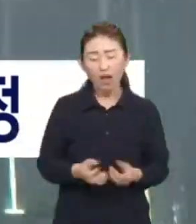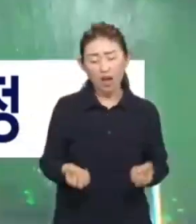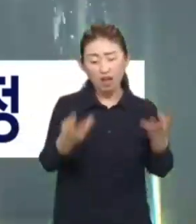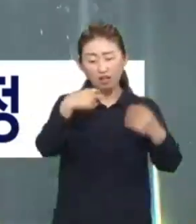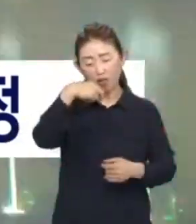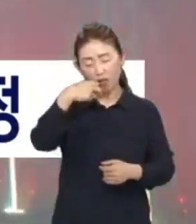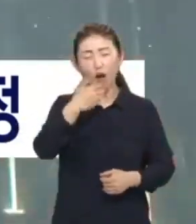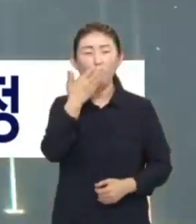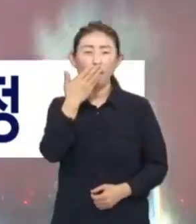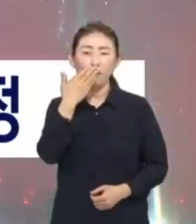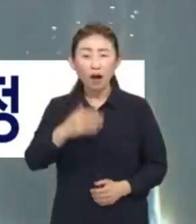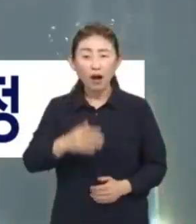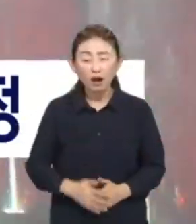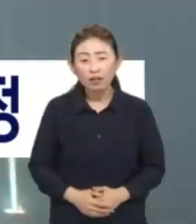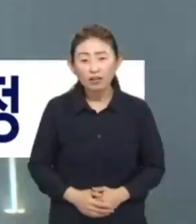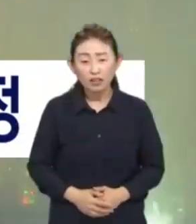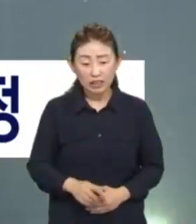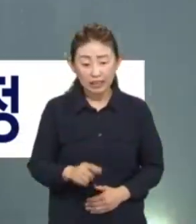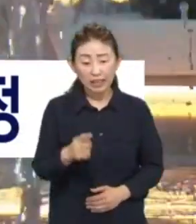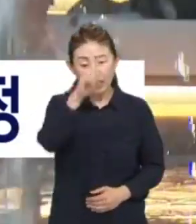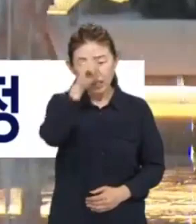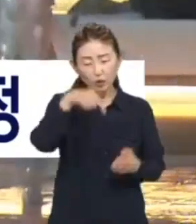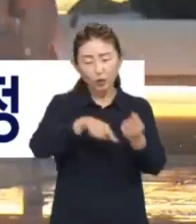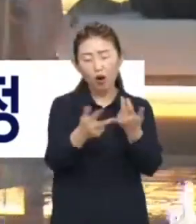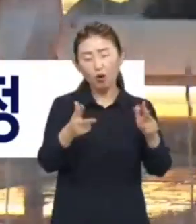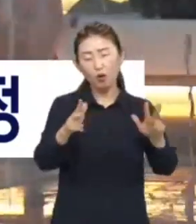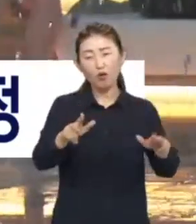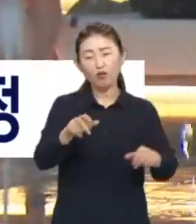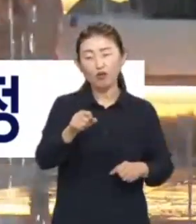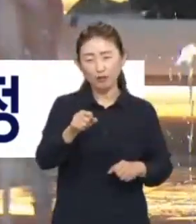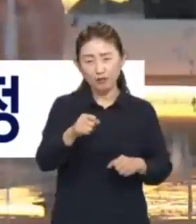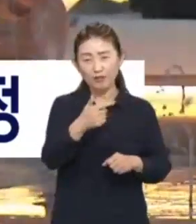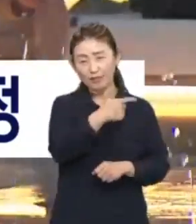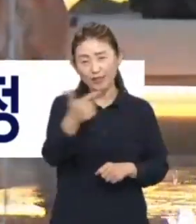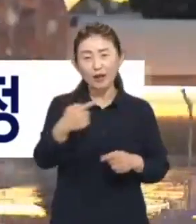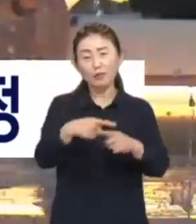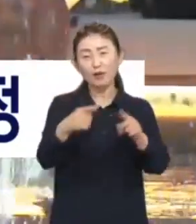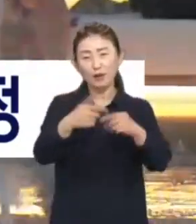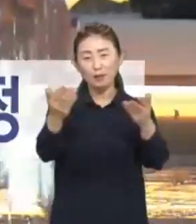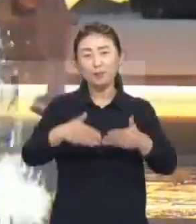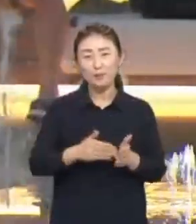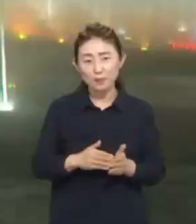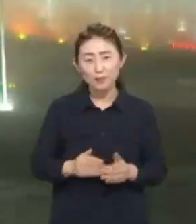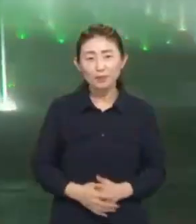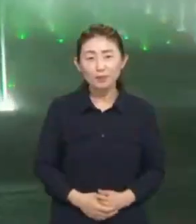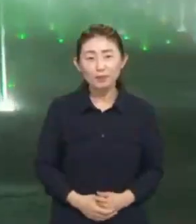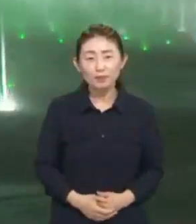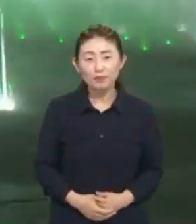활용 측면에서 엑스포 과학공원이 높은 평가를 받았다고 밝혔습니다.